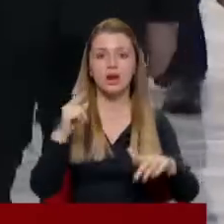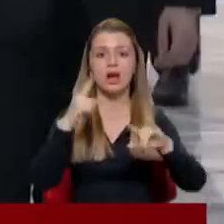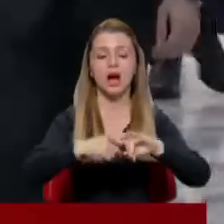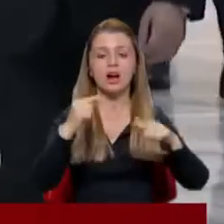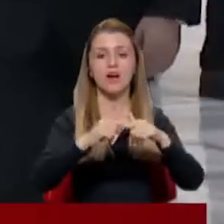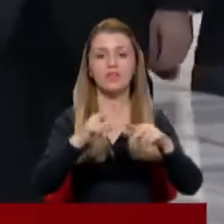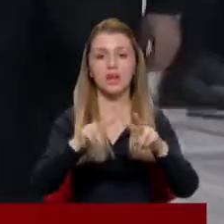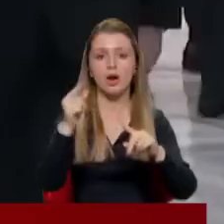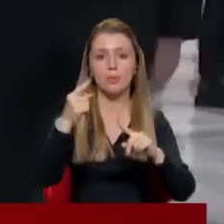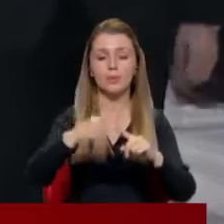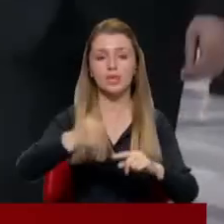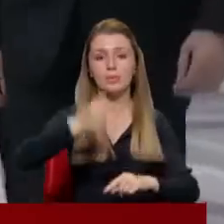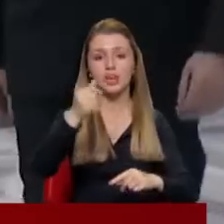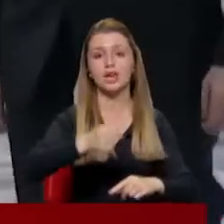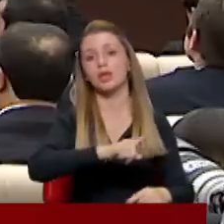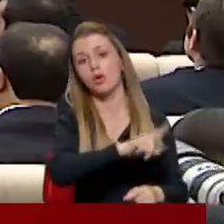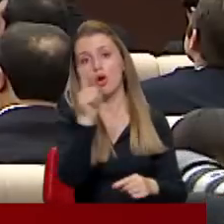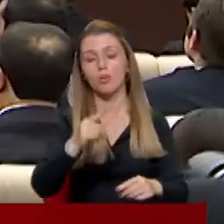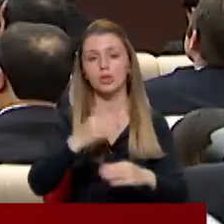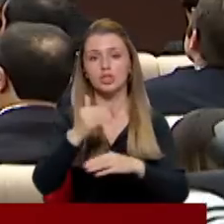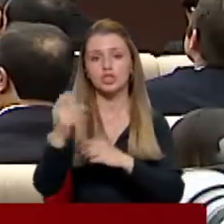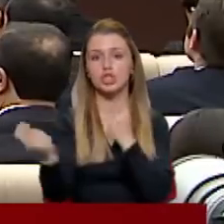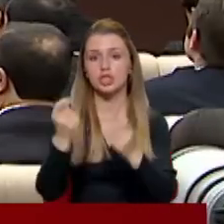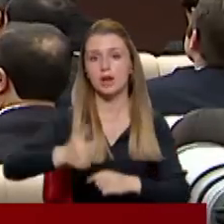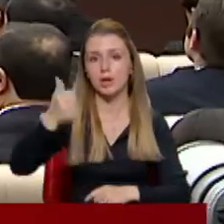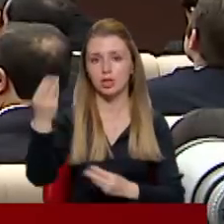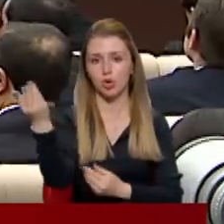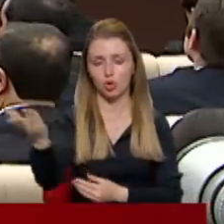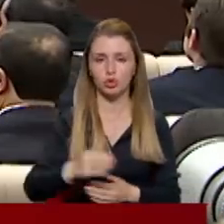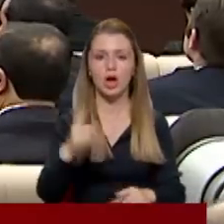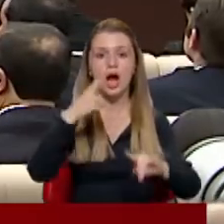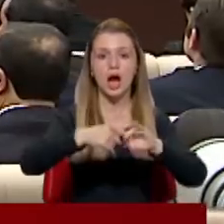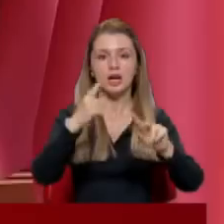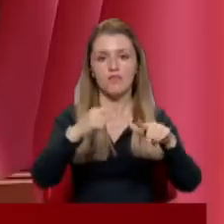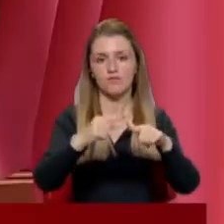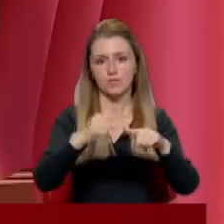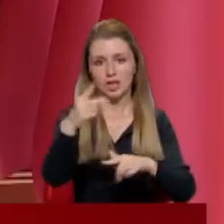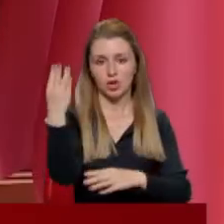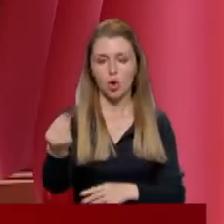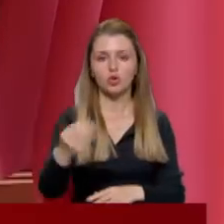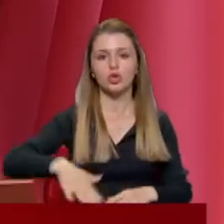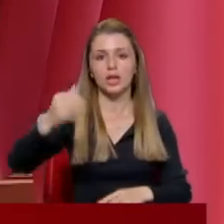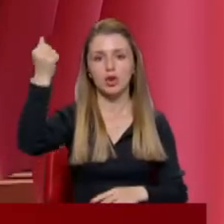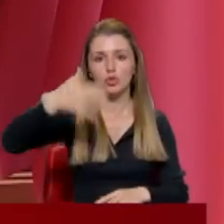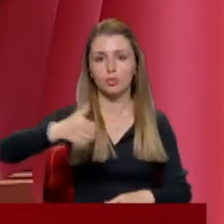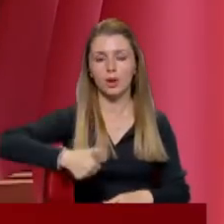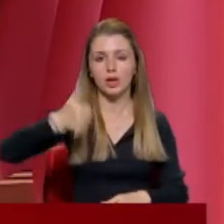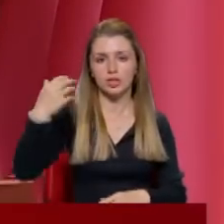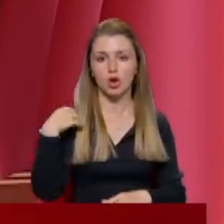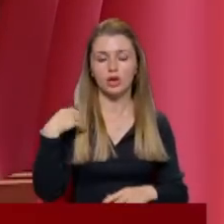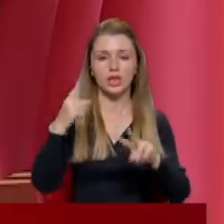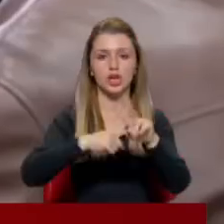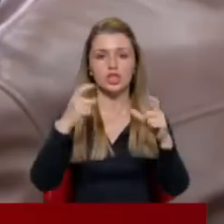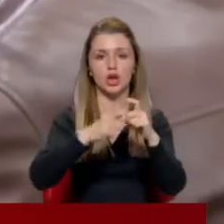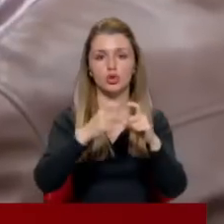başkanlığından Dışişleri Bakanlığı'na kaydırdı Dışişleri Bakanımız Hakan Fidan Genelkurmay Başkanı Orgeneral Yaşar